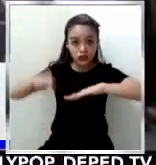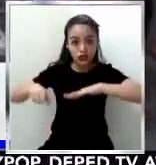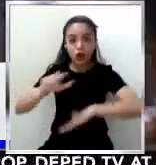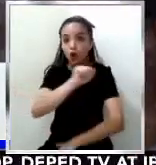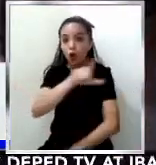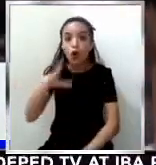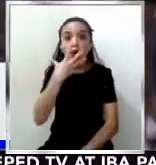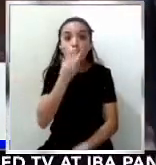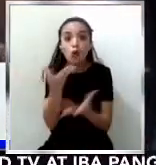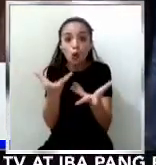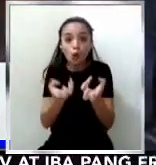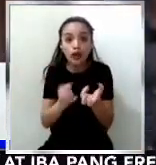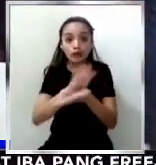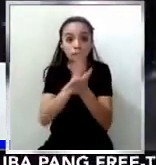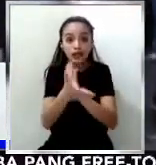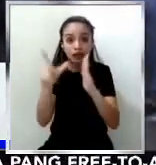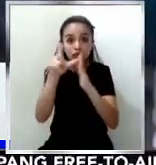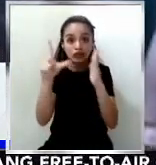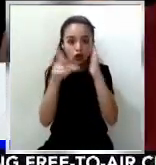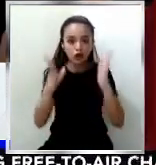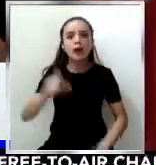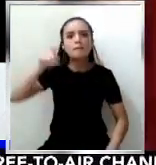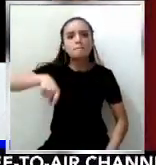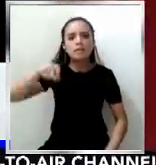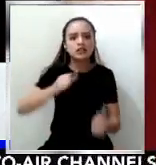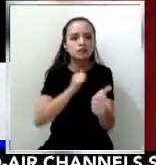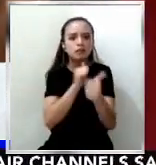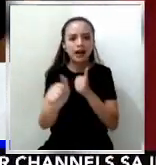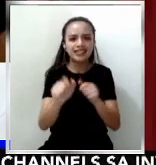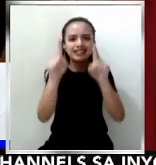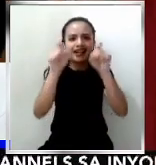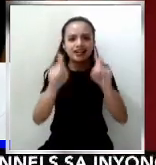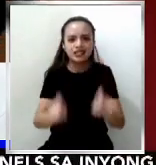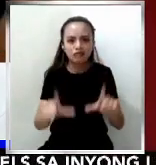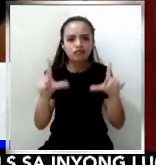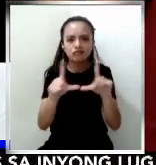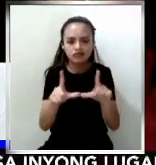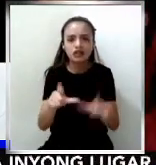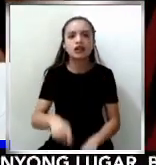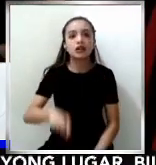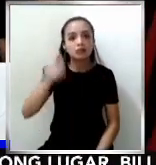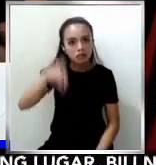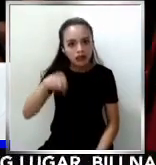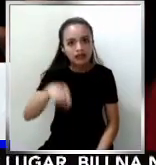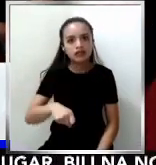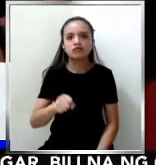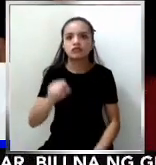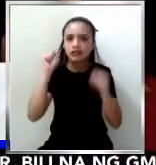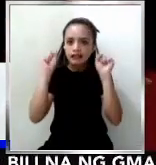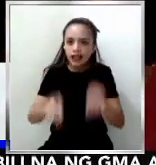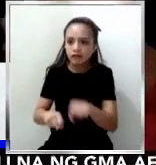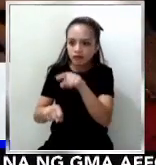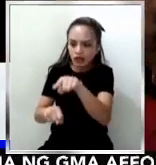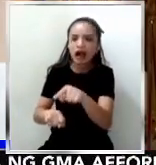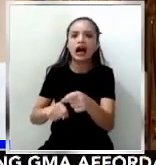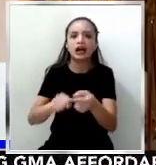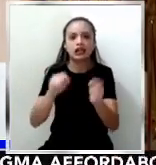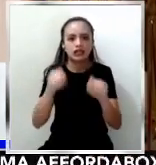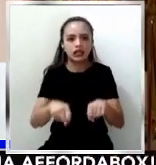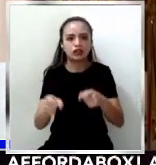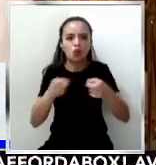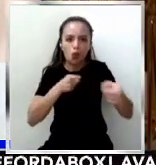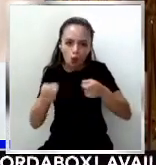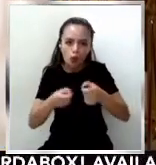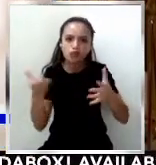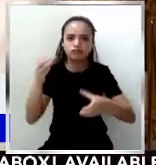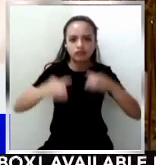ay kailangan pumasa muna sa bar exams, kailangan din daw masigurong may kakayahan ang mga hahawak na mga kaso. I